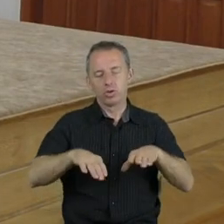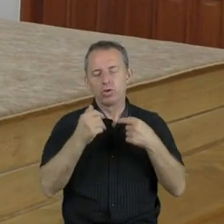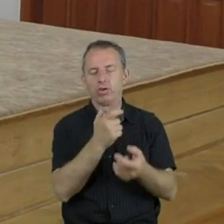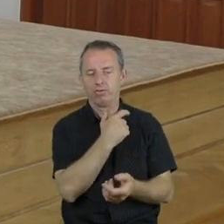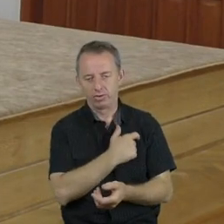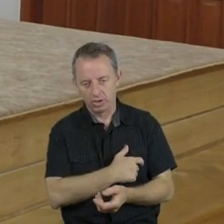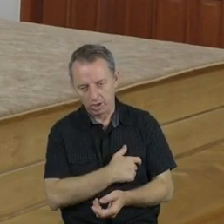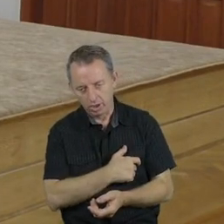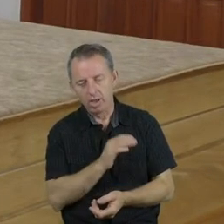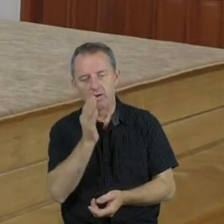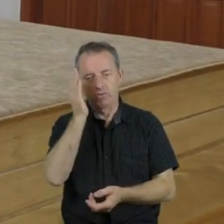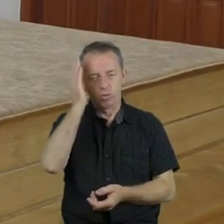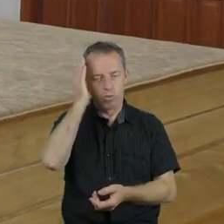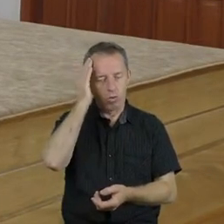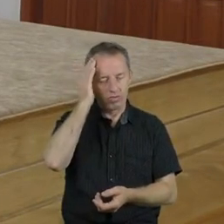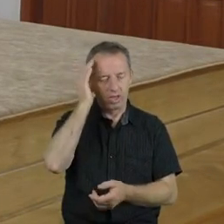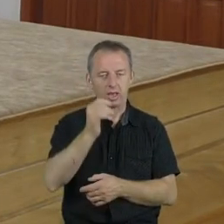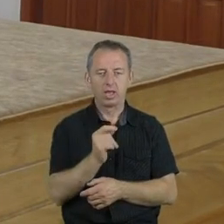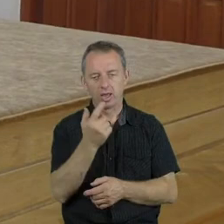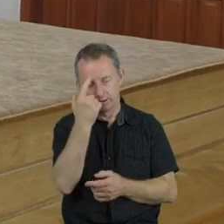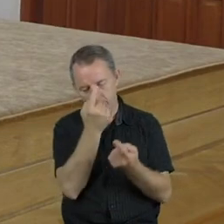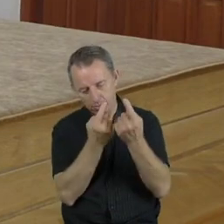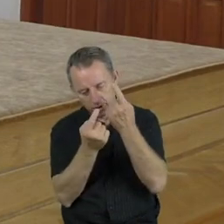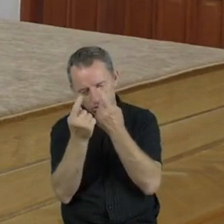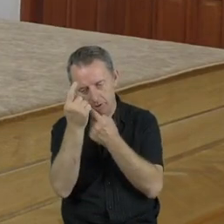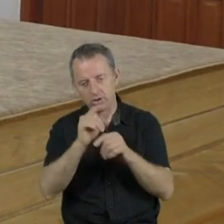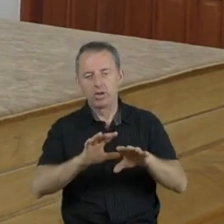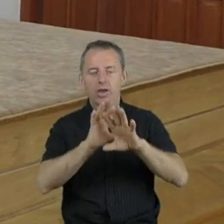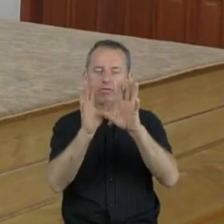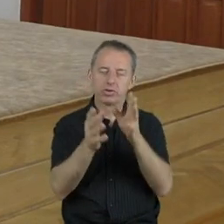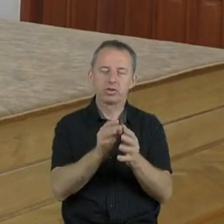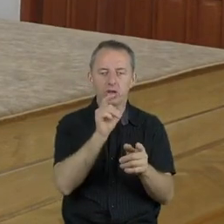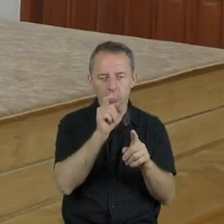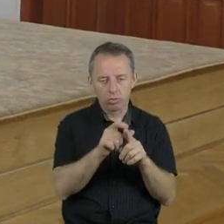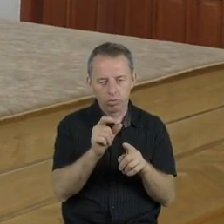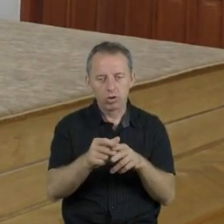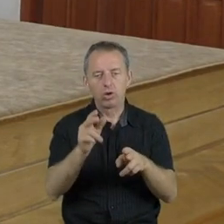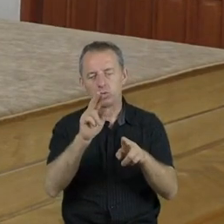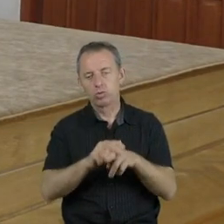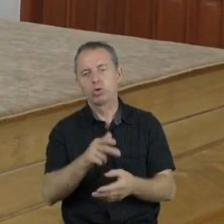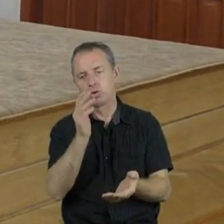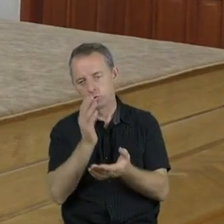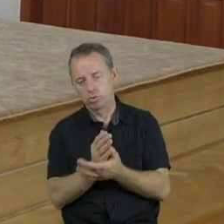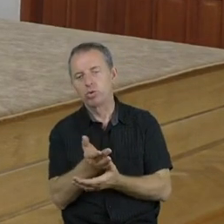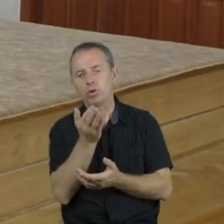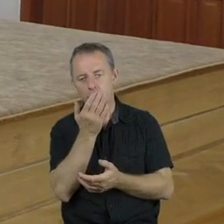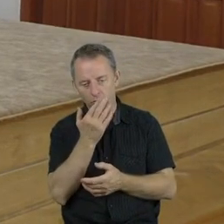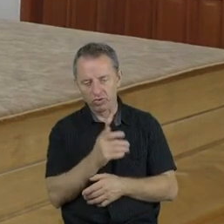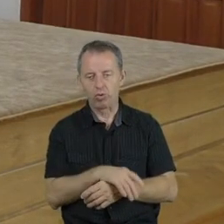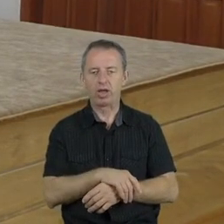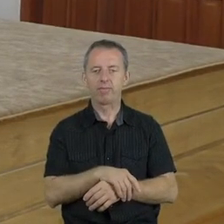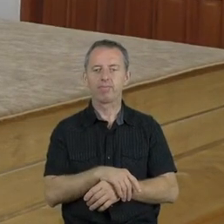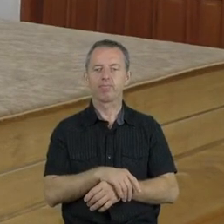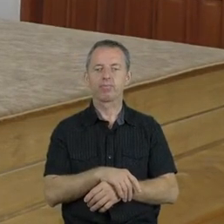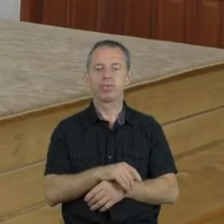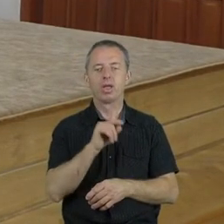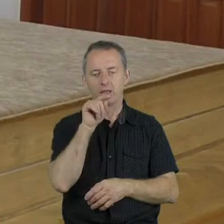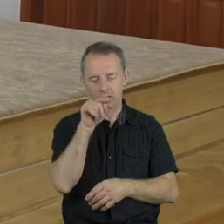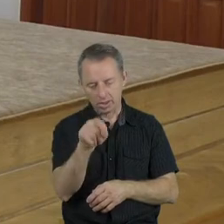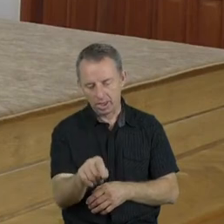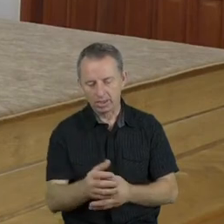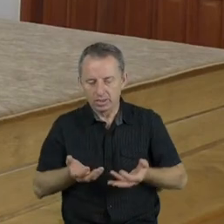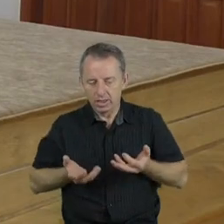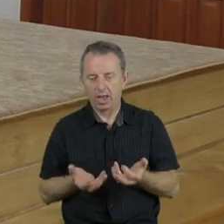sercu i w głowie i na myśli te wszystkie słowa, które ty kiedyś mówiłeś i ten cały zapał,